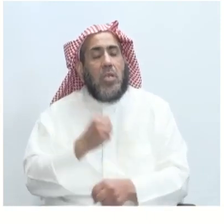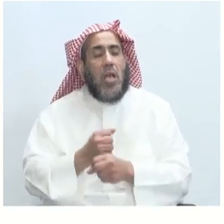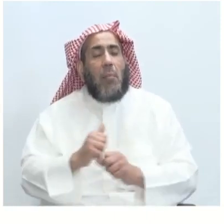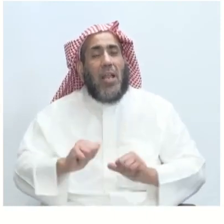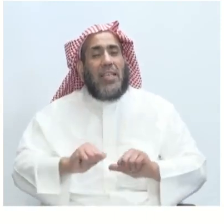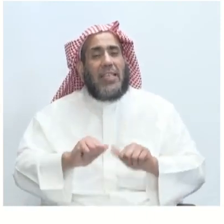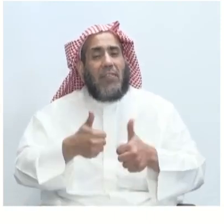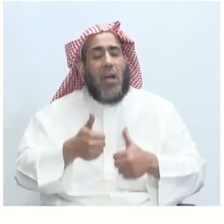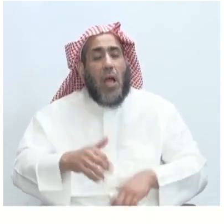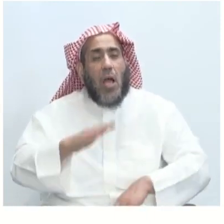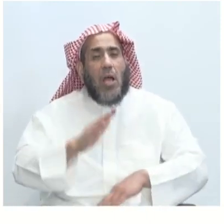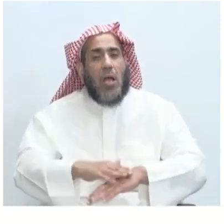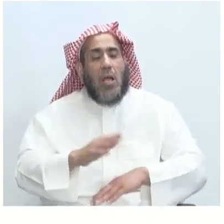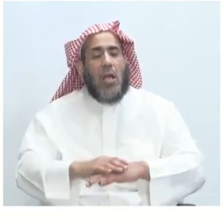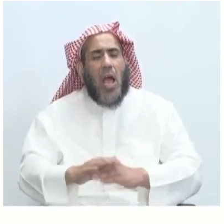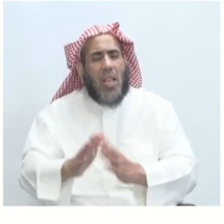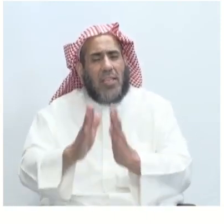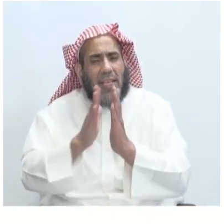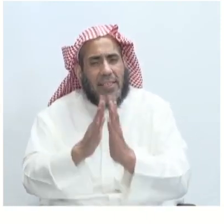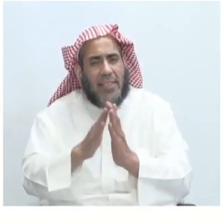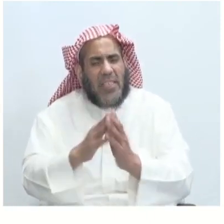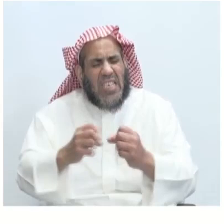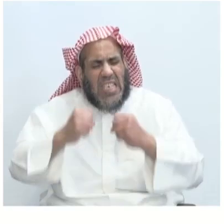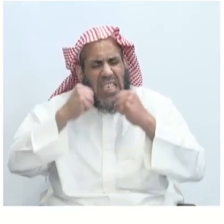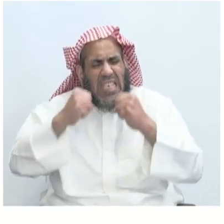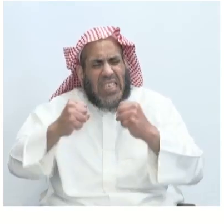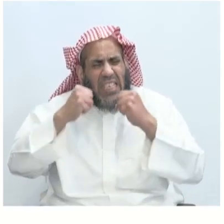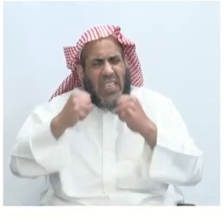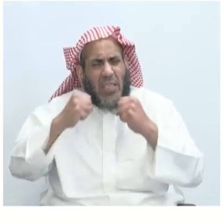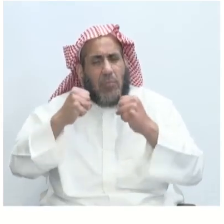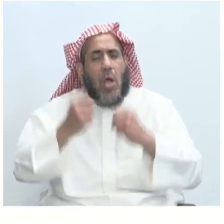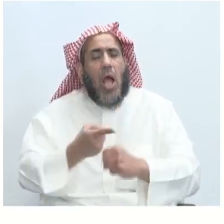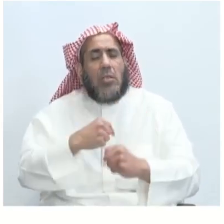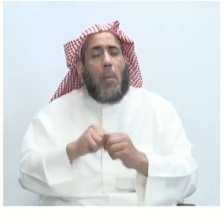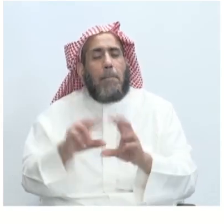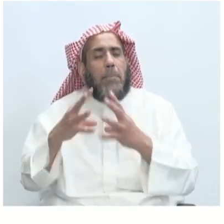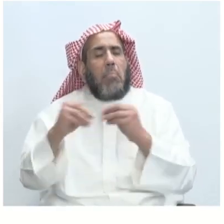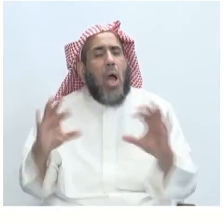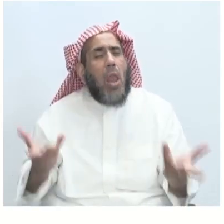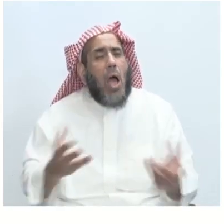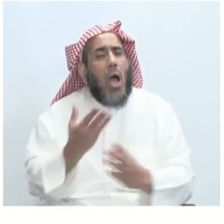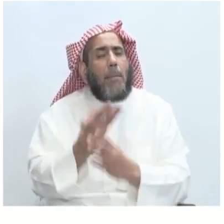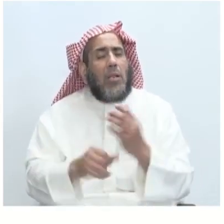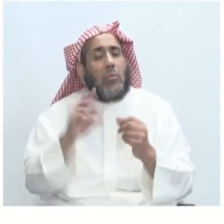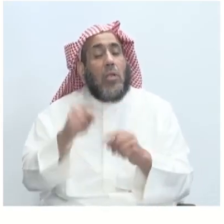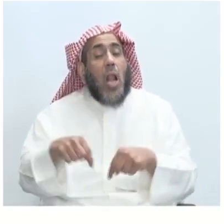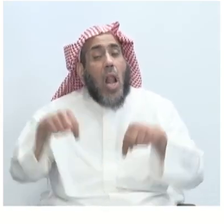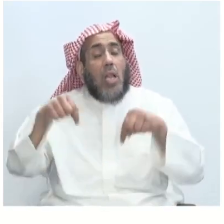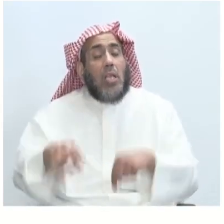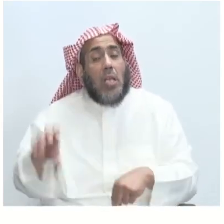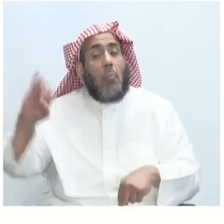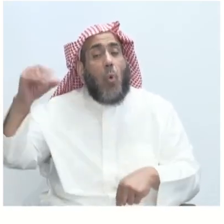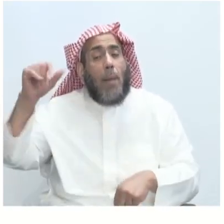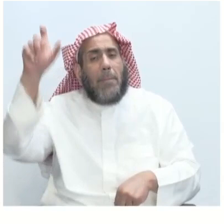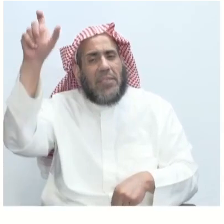الدافع على تحديد شده حاجته بمعنى ابنائي وبنات الطلاب لدينا